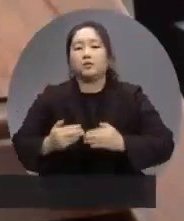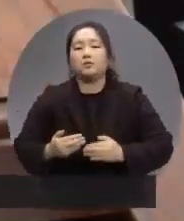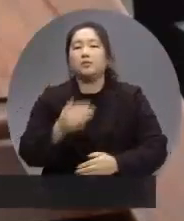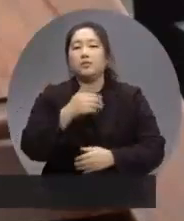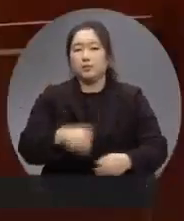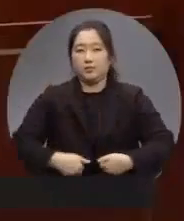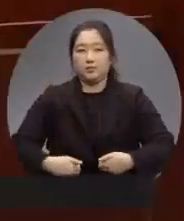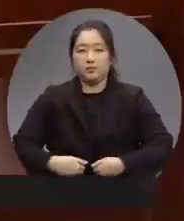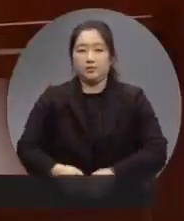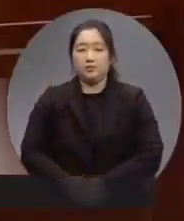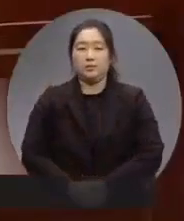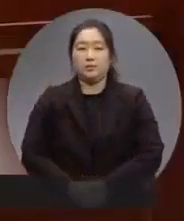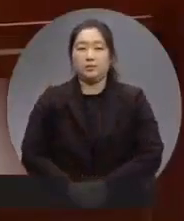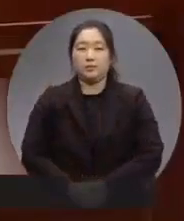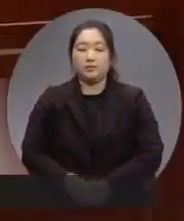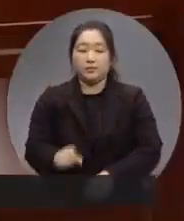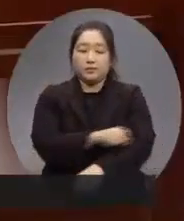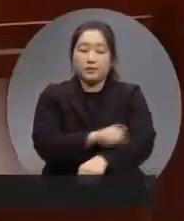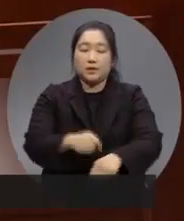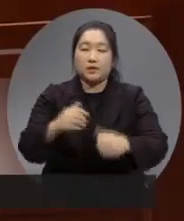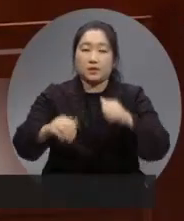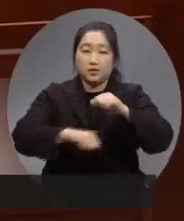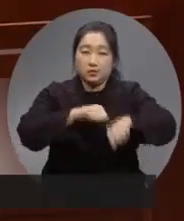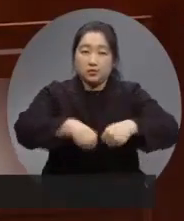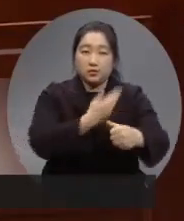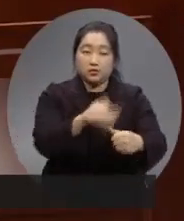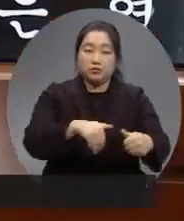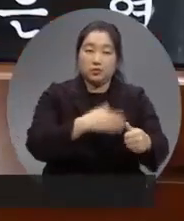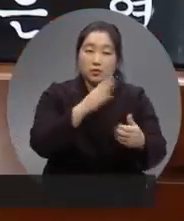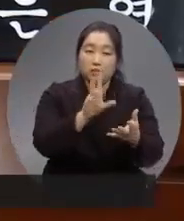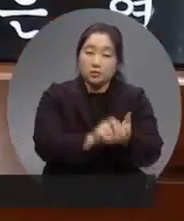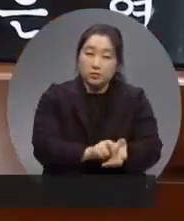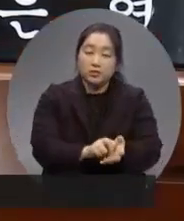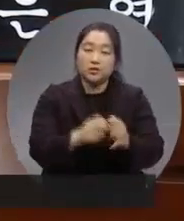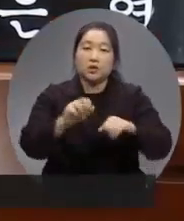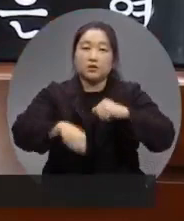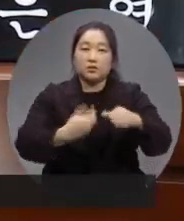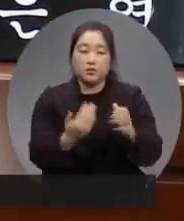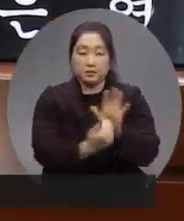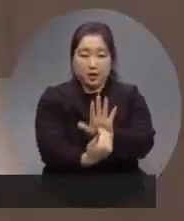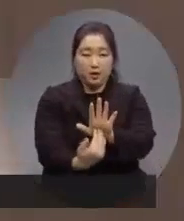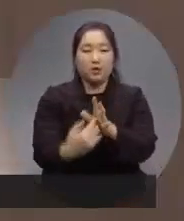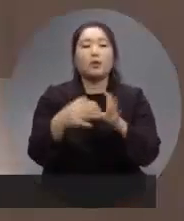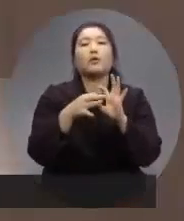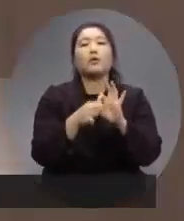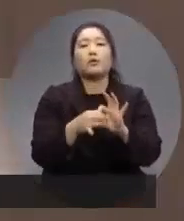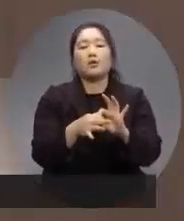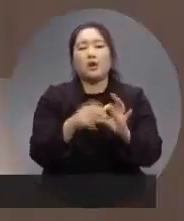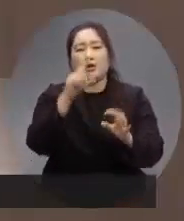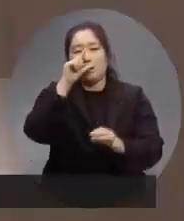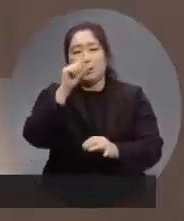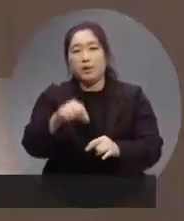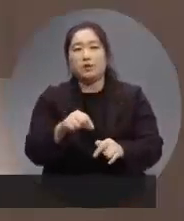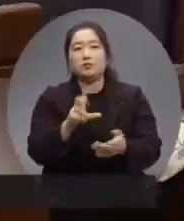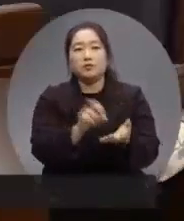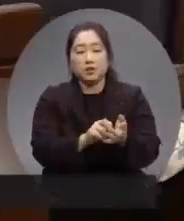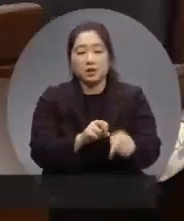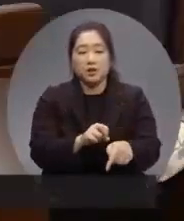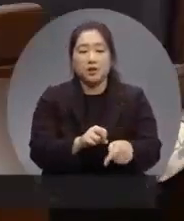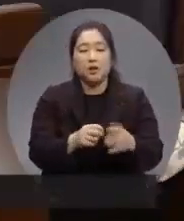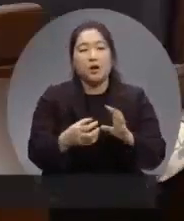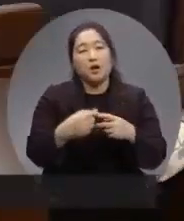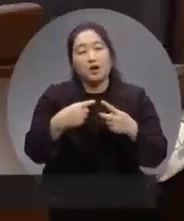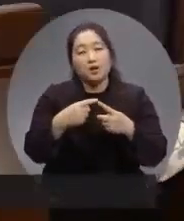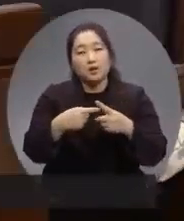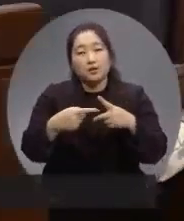있습니다. 특히 축사 주변 환경 문제는 물론 가축 방역과도 관련된 민감한 사안이다 보니